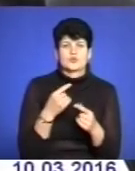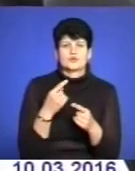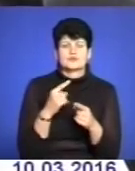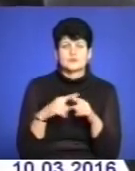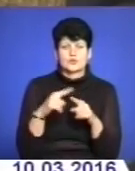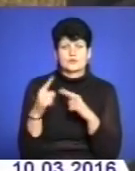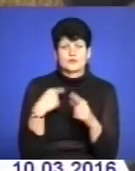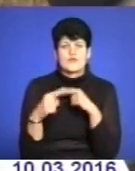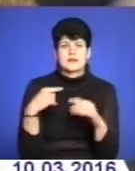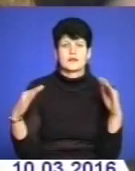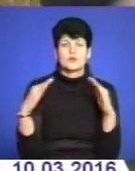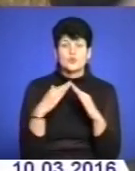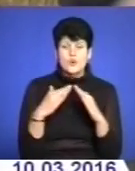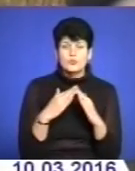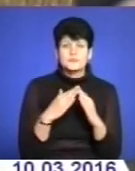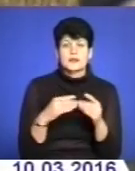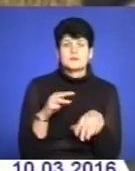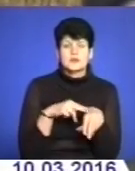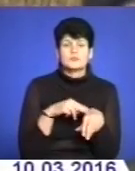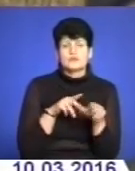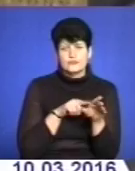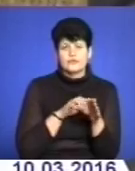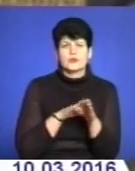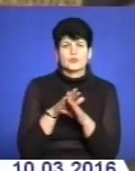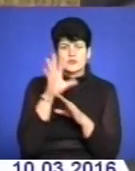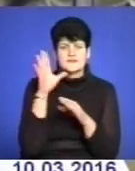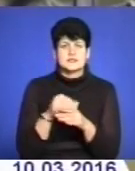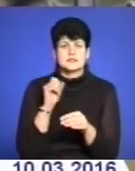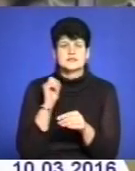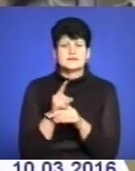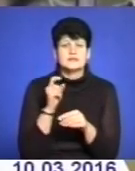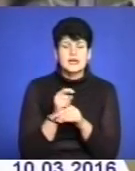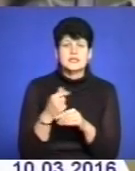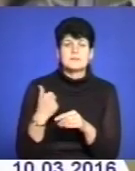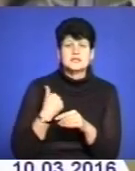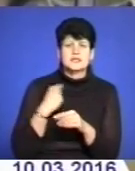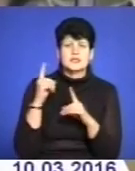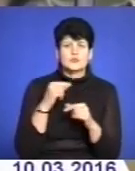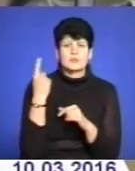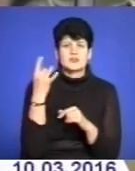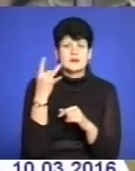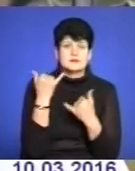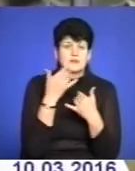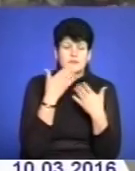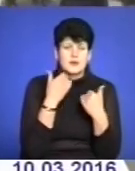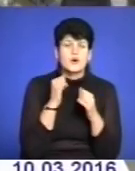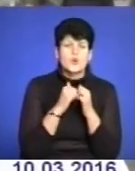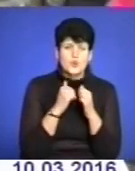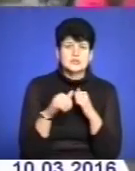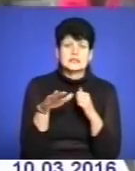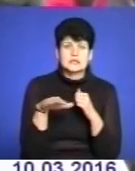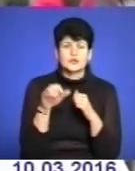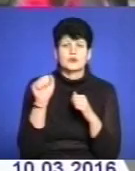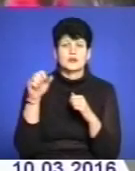повернення додому. Правоохоронці виконуватимуть усі поставлені перед ними завдання. Бійців, які їдуть перше, зараз немає. Кожен на території